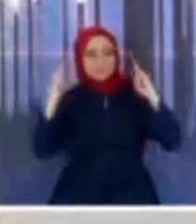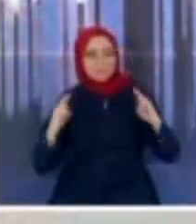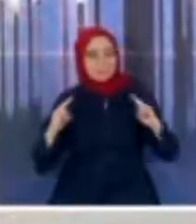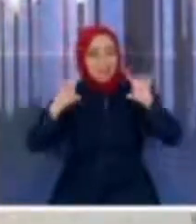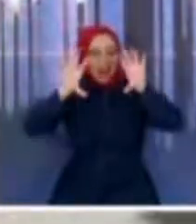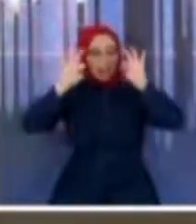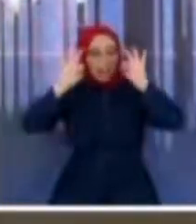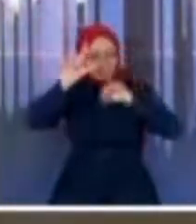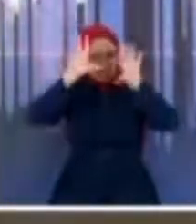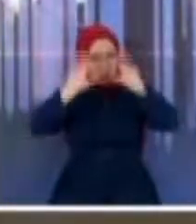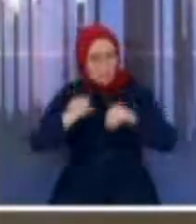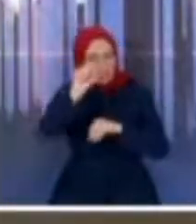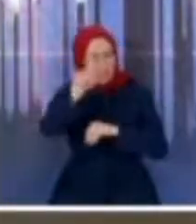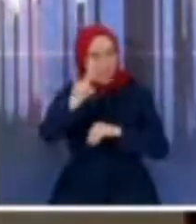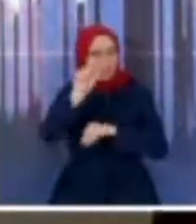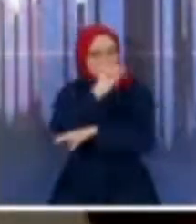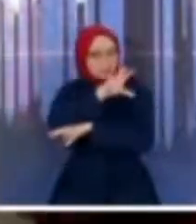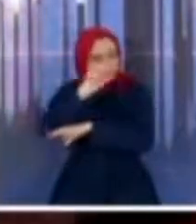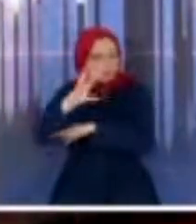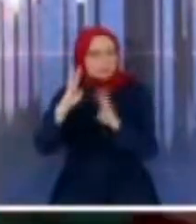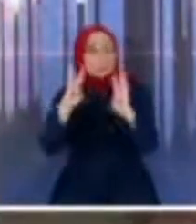كوجهة سياحية إيكولوجية.